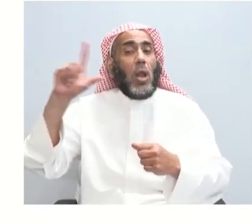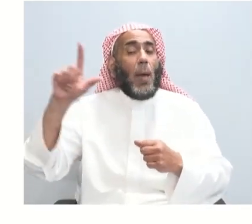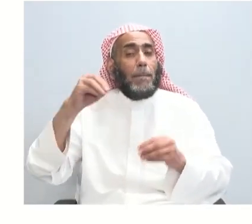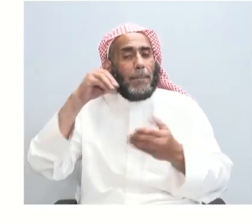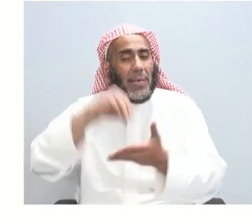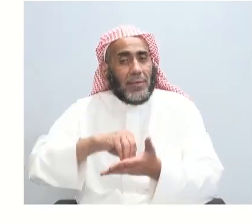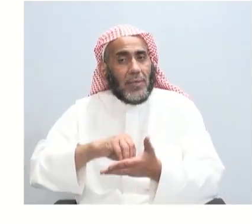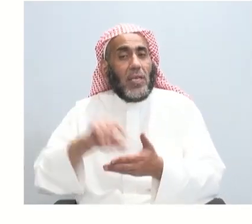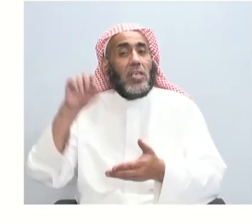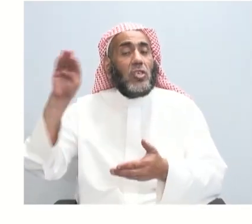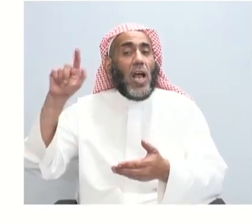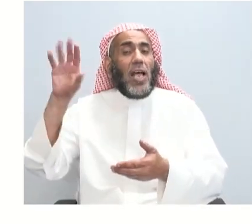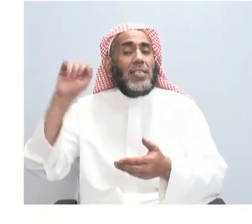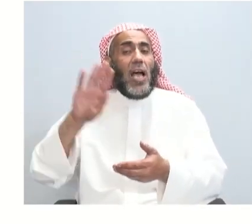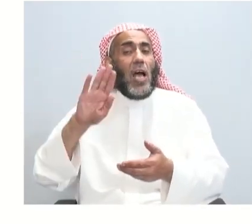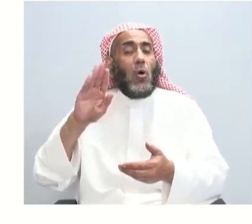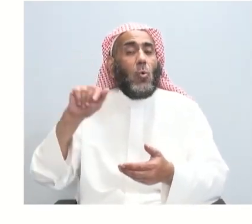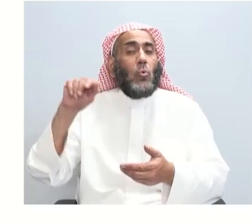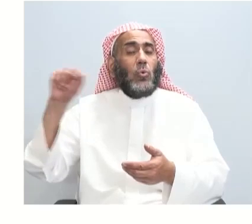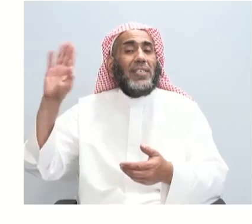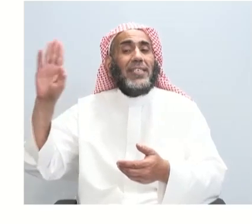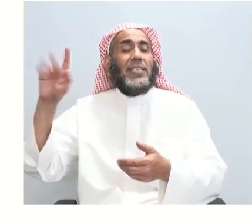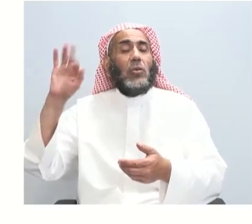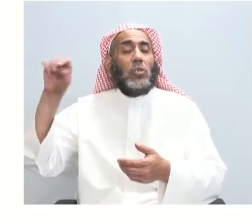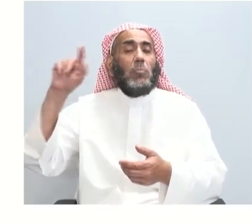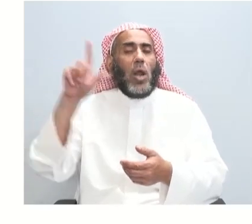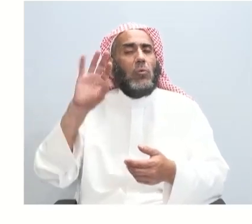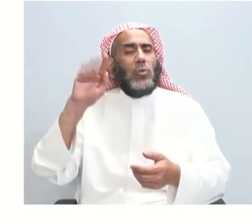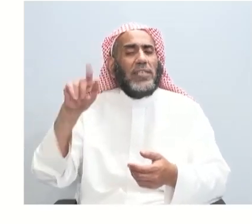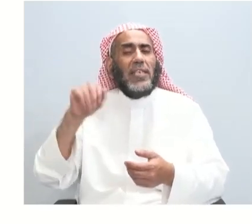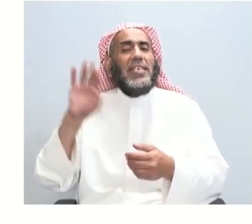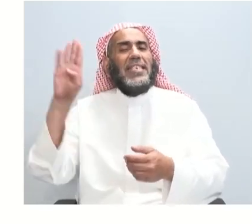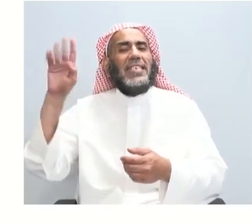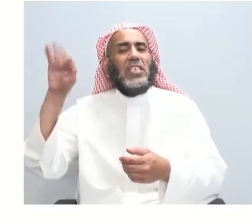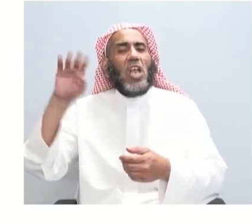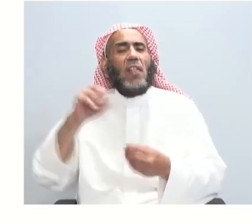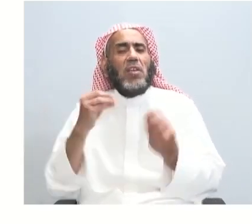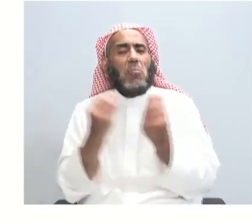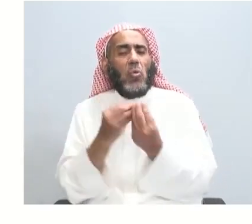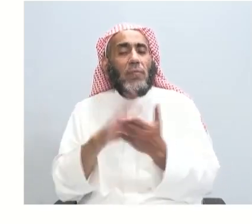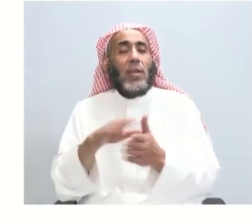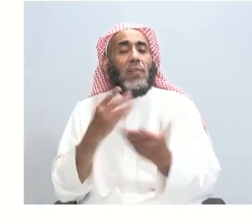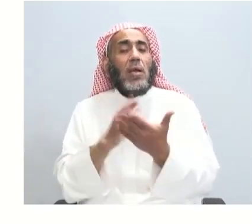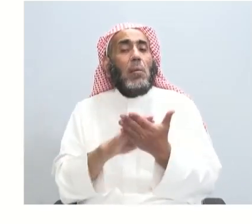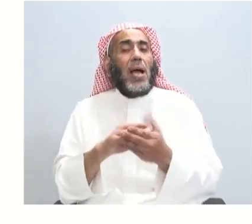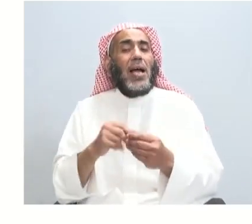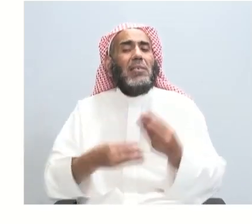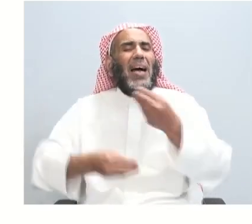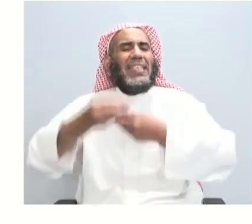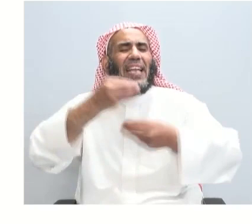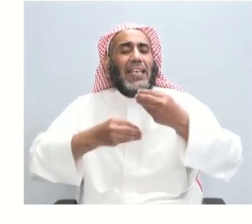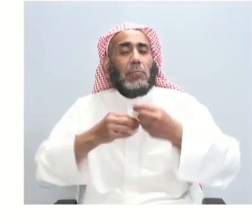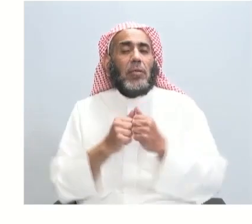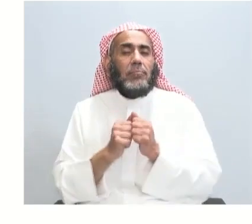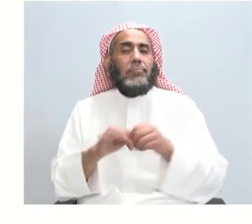نجد جلس أو الجيم واللام والسين والسين والجيم واللام سجل في موضع واحد في معاجم التقليبات، يعني